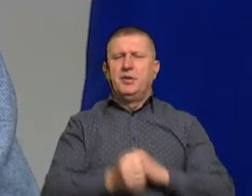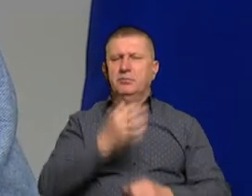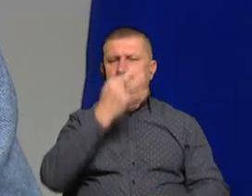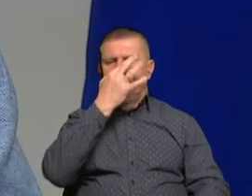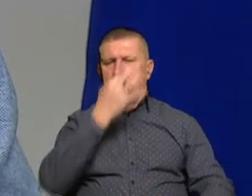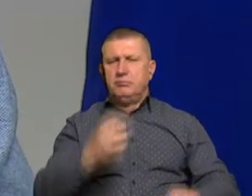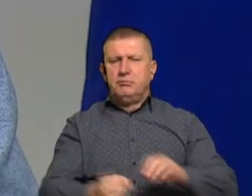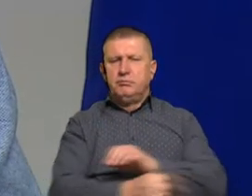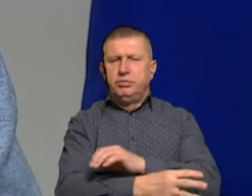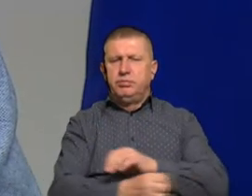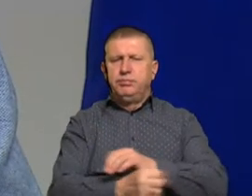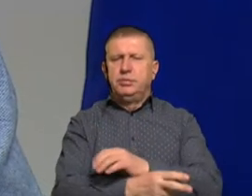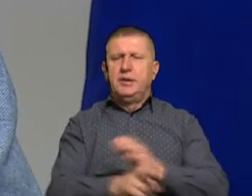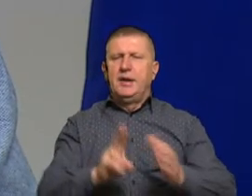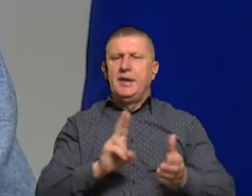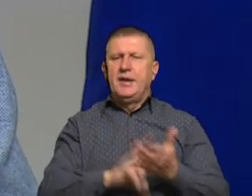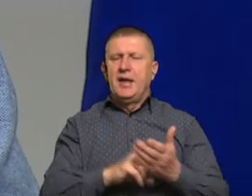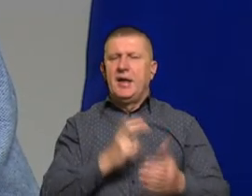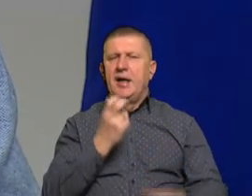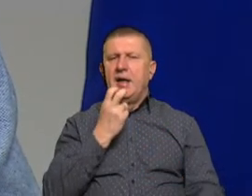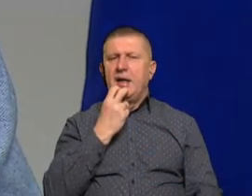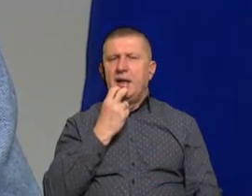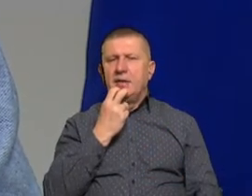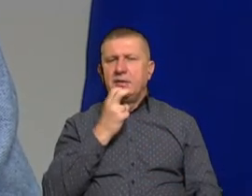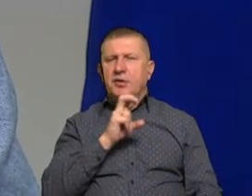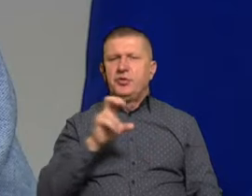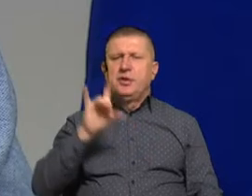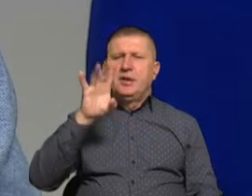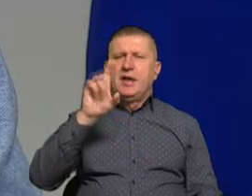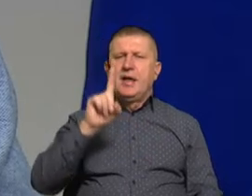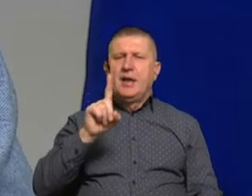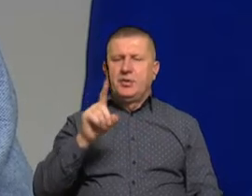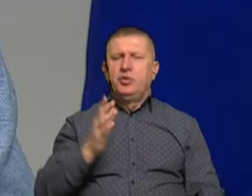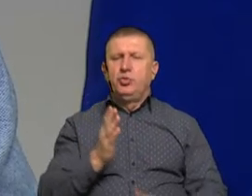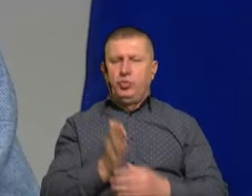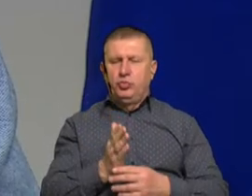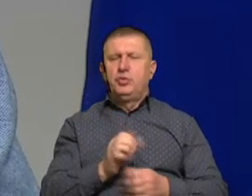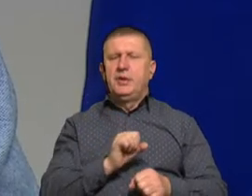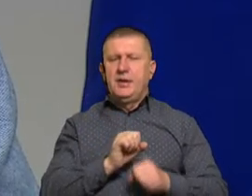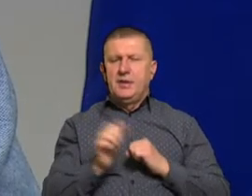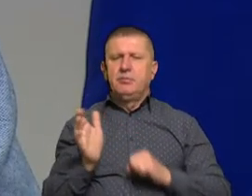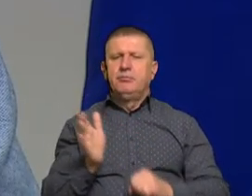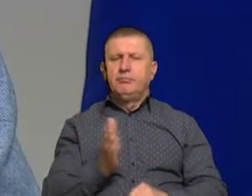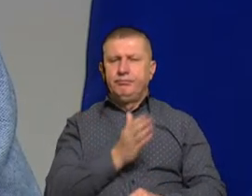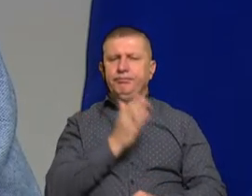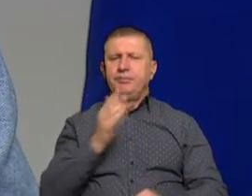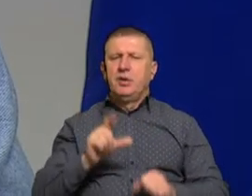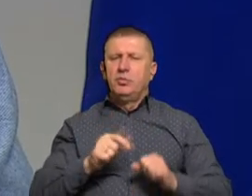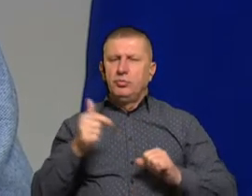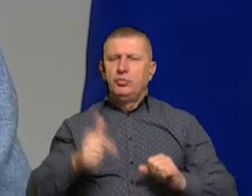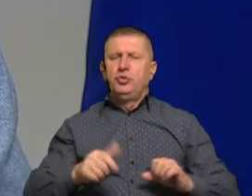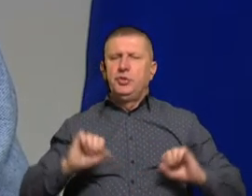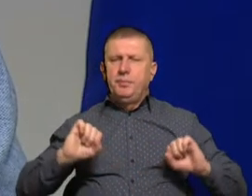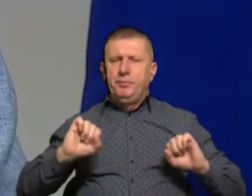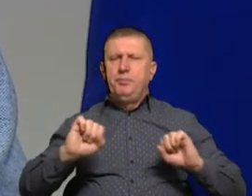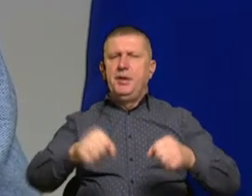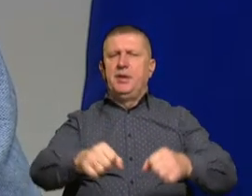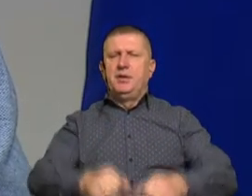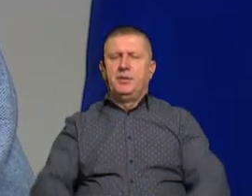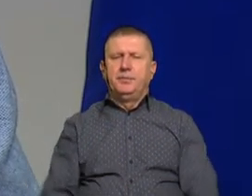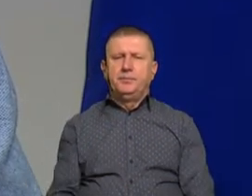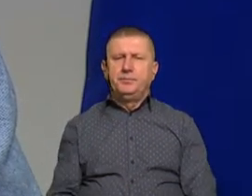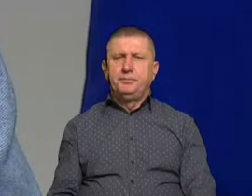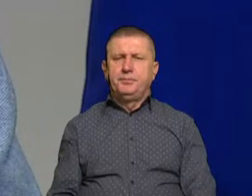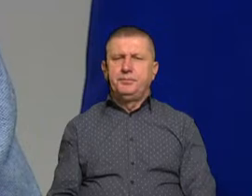spalinowych na autobusy typowo zasilane gazem. Powoli się to dzieje, ale musimy to na pewno przyspieszyć.